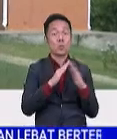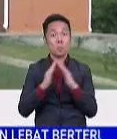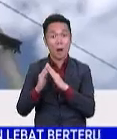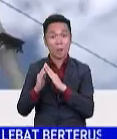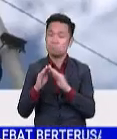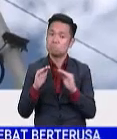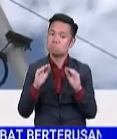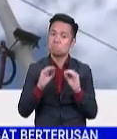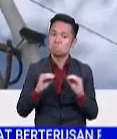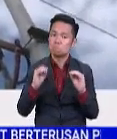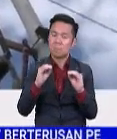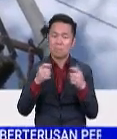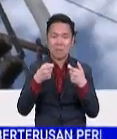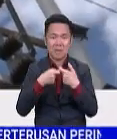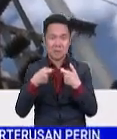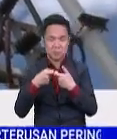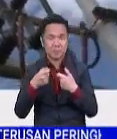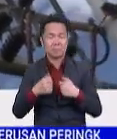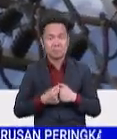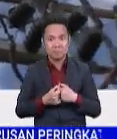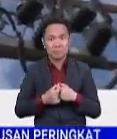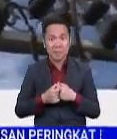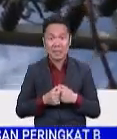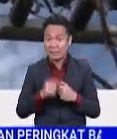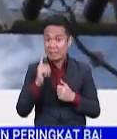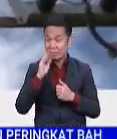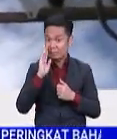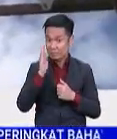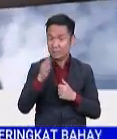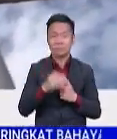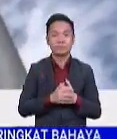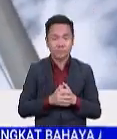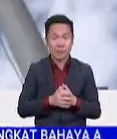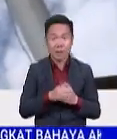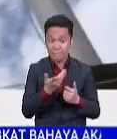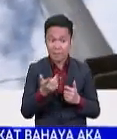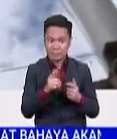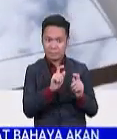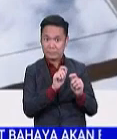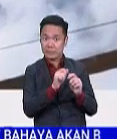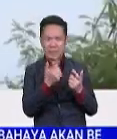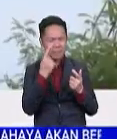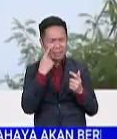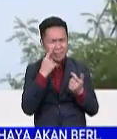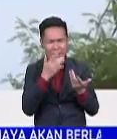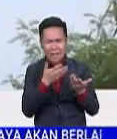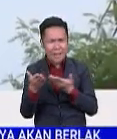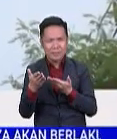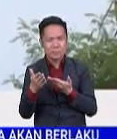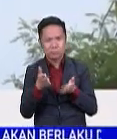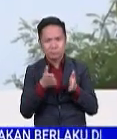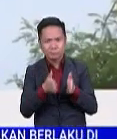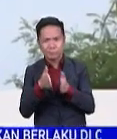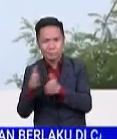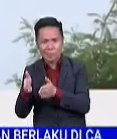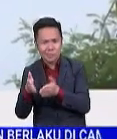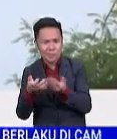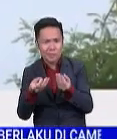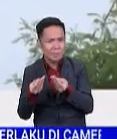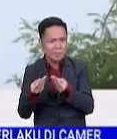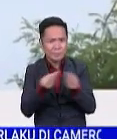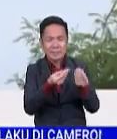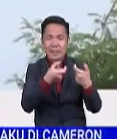masih belum mempunyai bekalan elektrik dan cadangan pelaksanaan adalah secara sistem alternatif memandangkan kedudukan